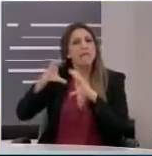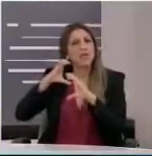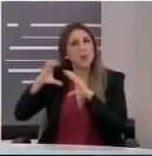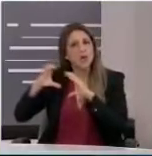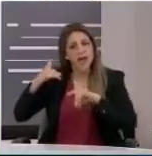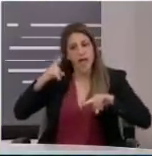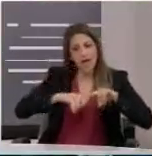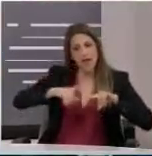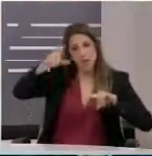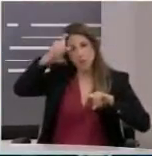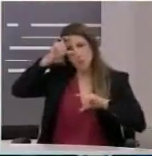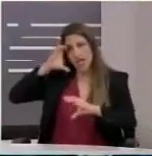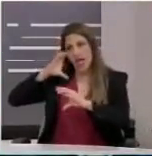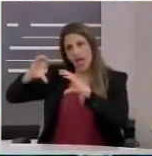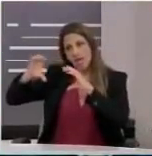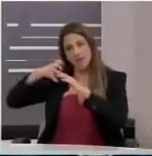και έτσι πρέπει να γίνεται.